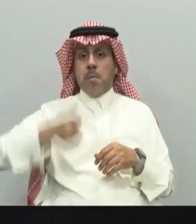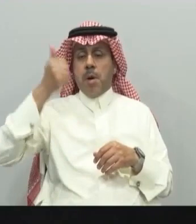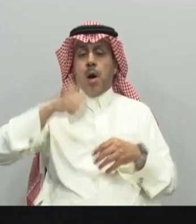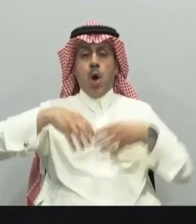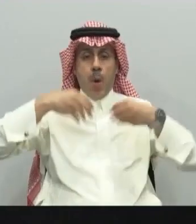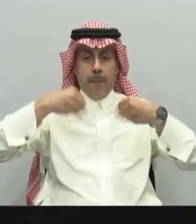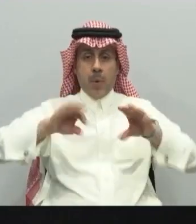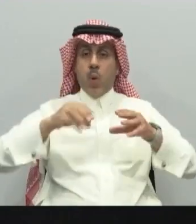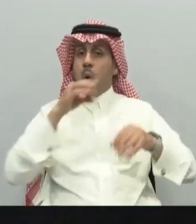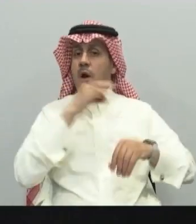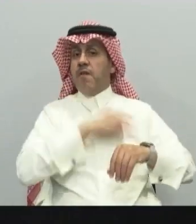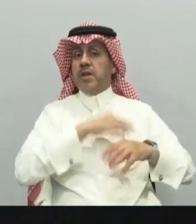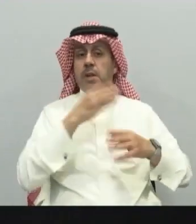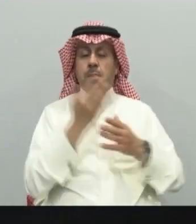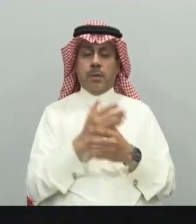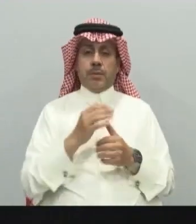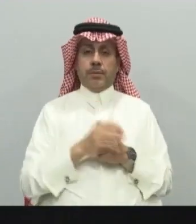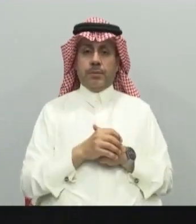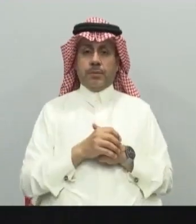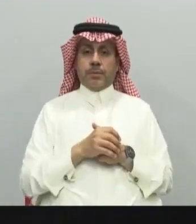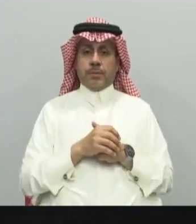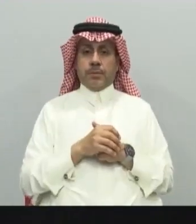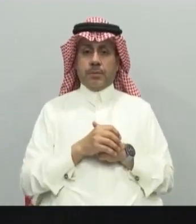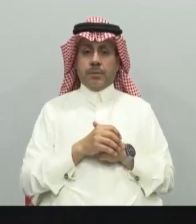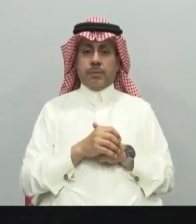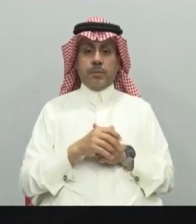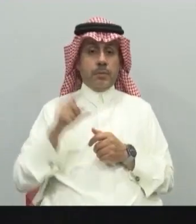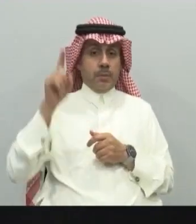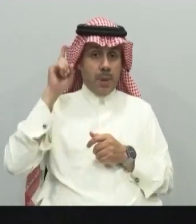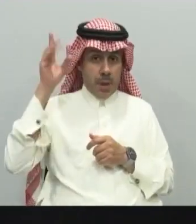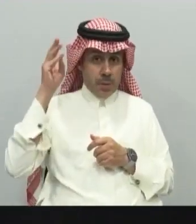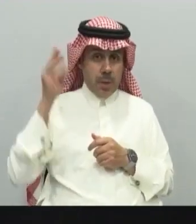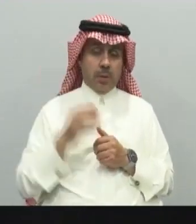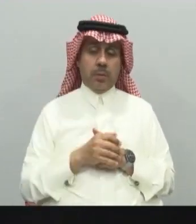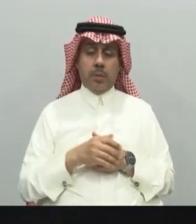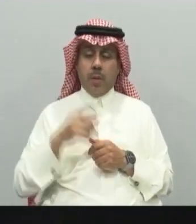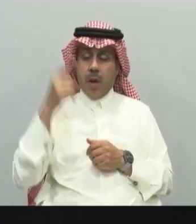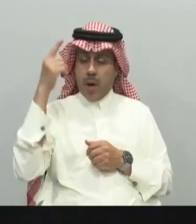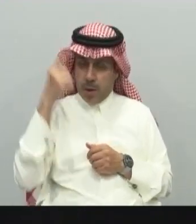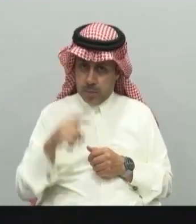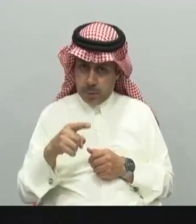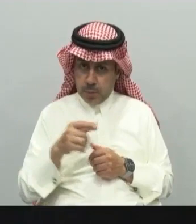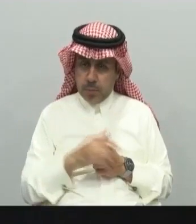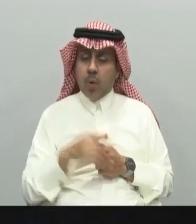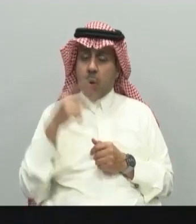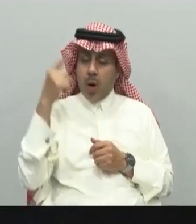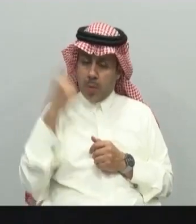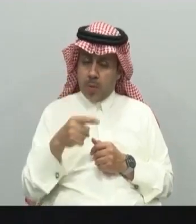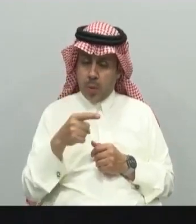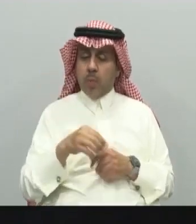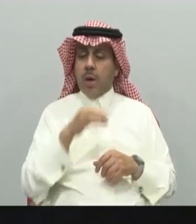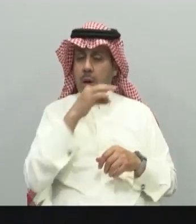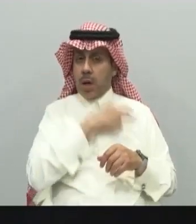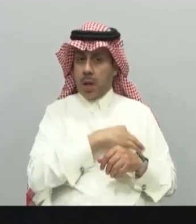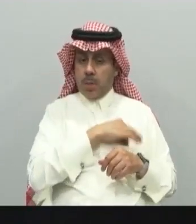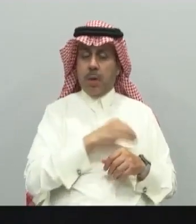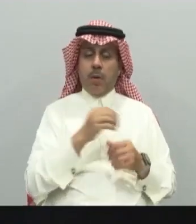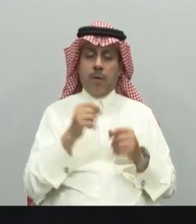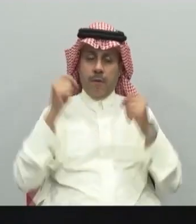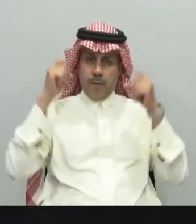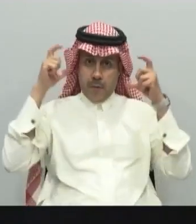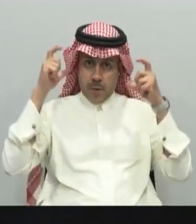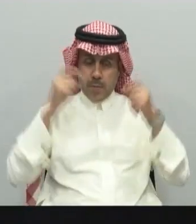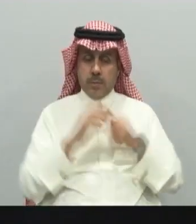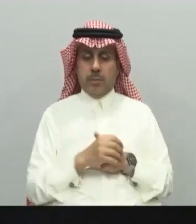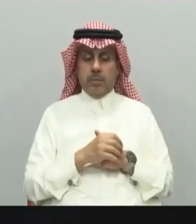الحكمه ليقم باذن الله تعالى ان الله جل وعلا اذا حرم شيئا انما يحرمه لحكمه ثم ايضا